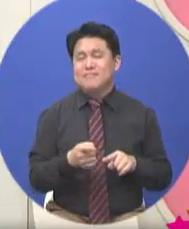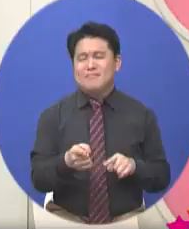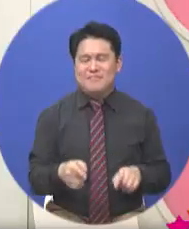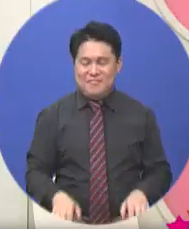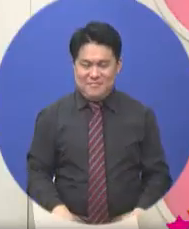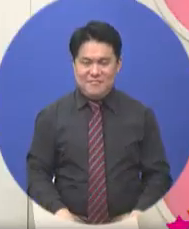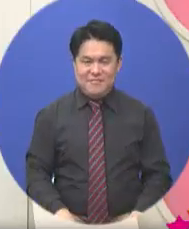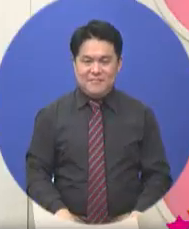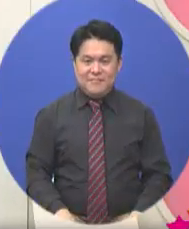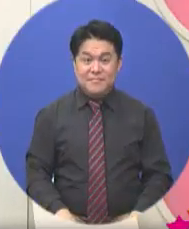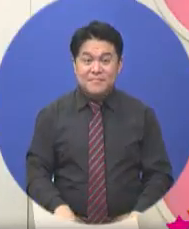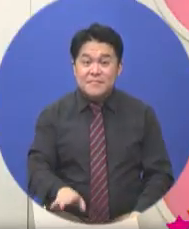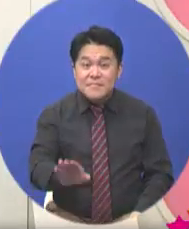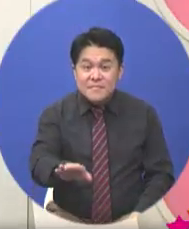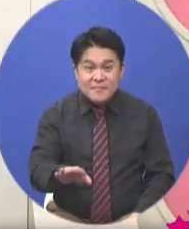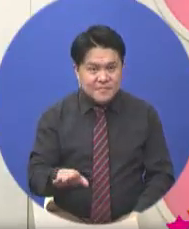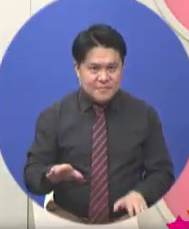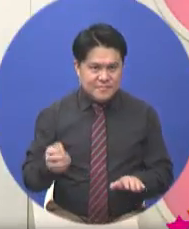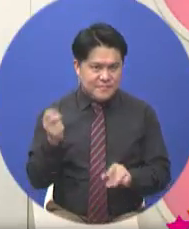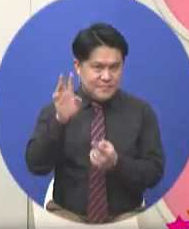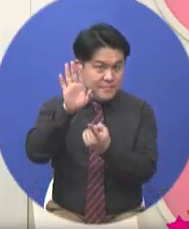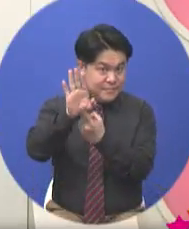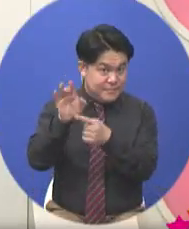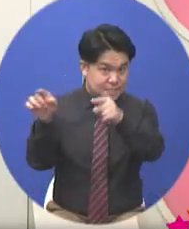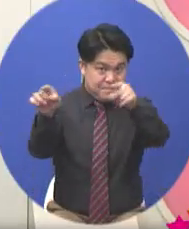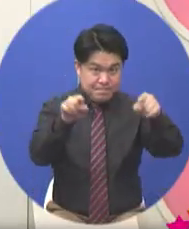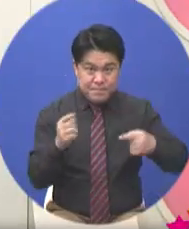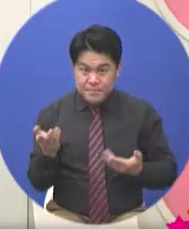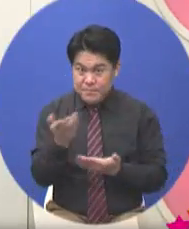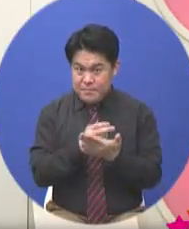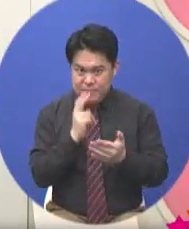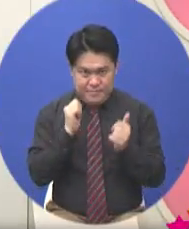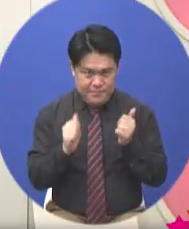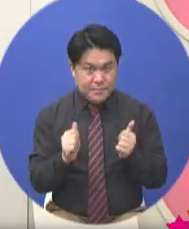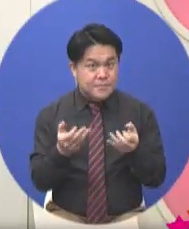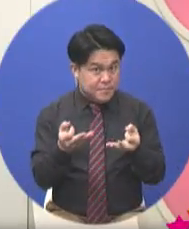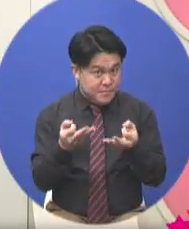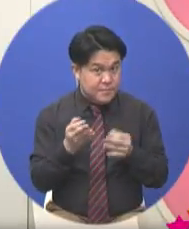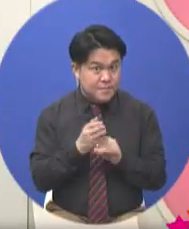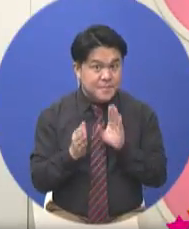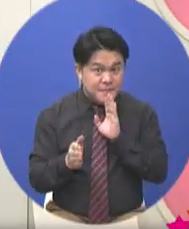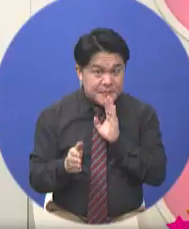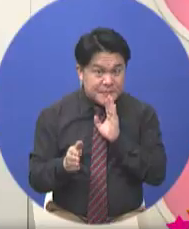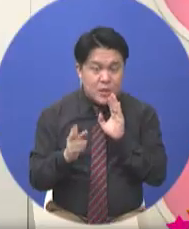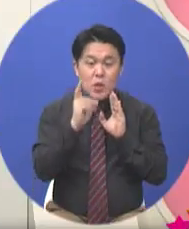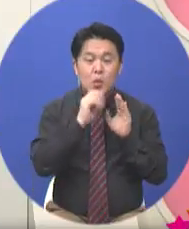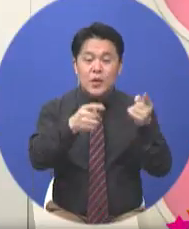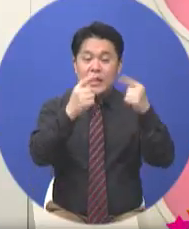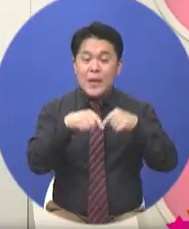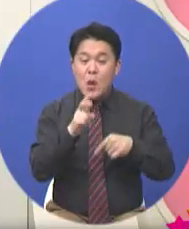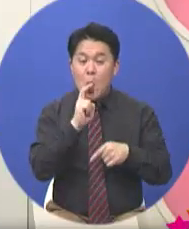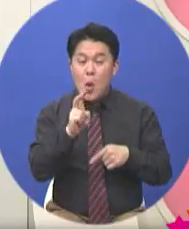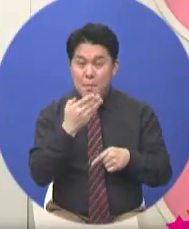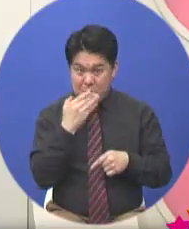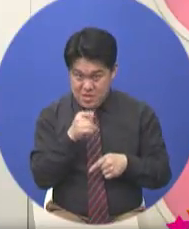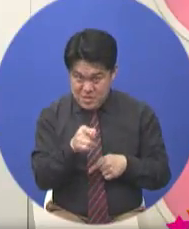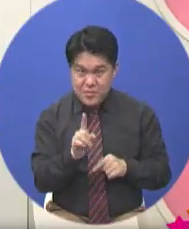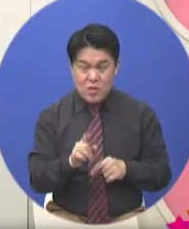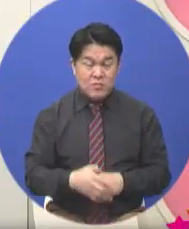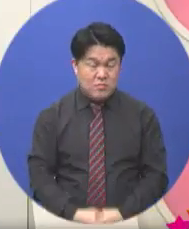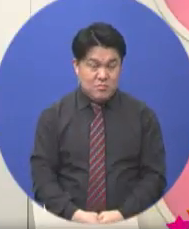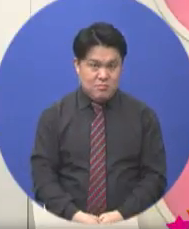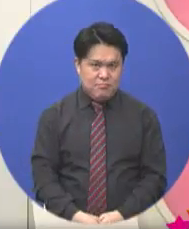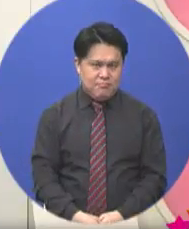김윤미님, 예. 본인이 예. 저희 생방송 예. 전국 나눔 노래자랑과 함께 이렇게 예. 노래를 불러주실 수 있는